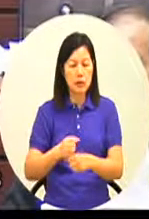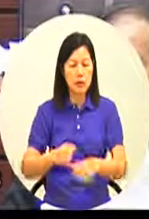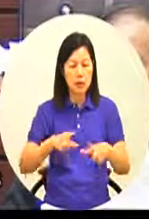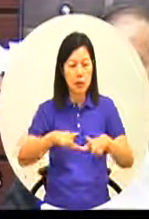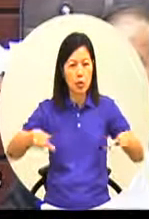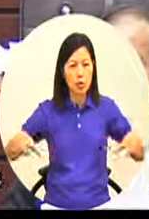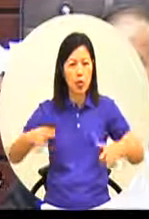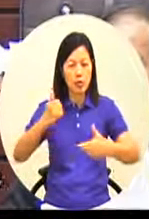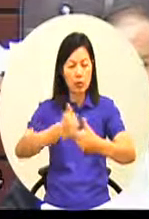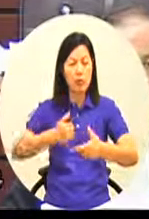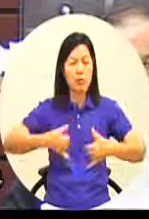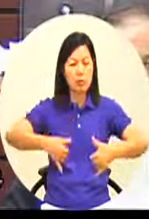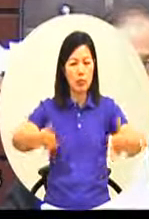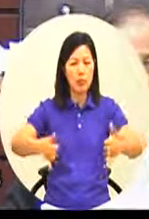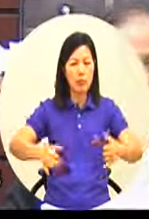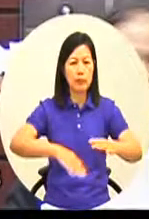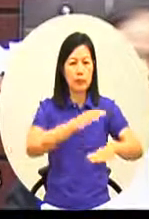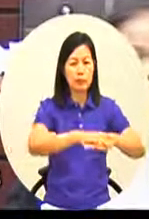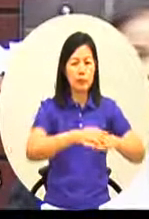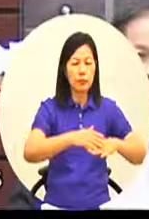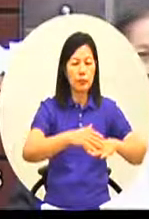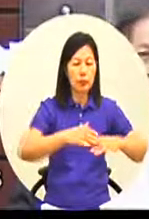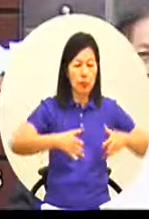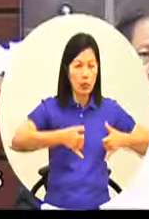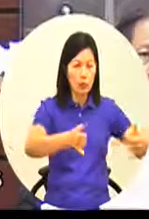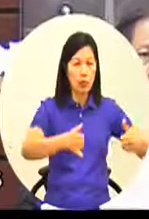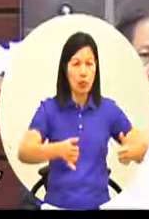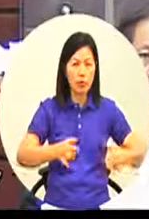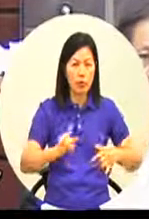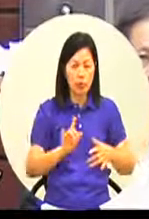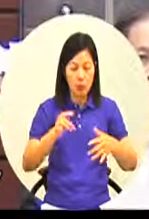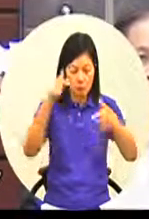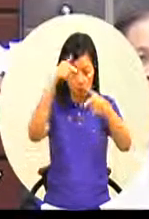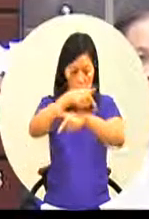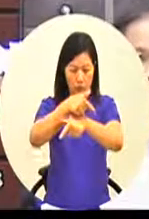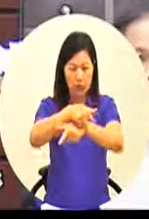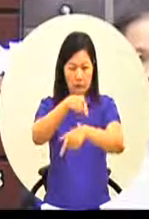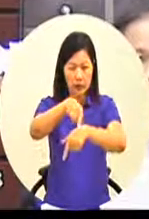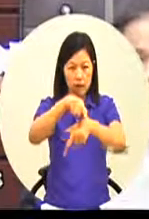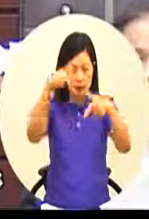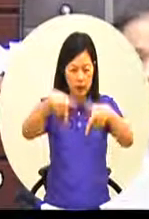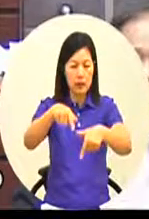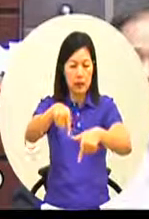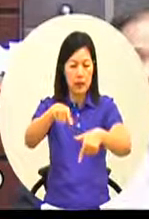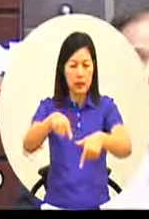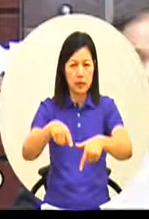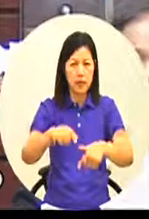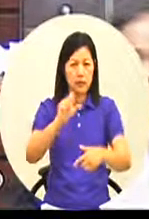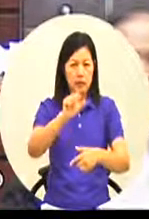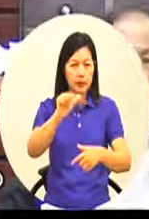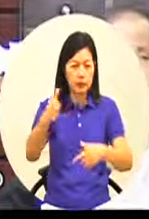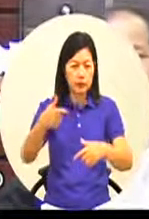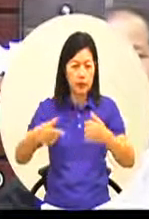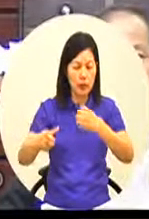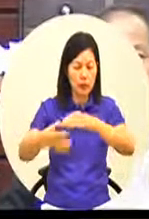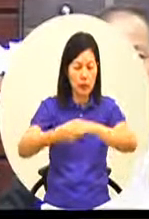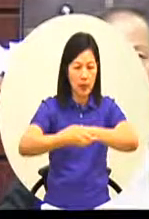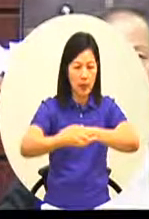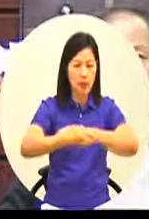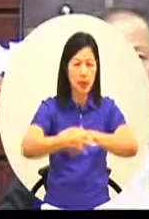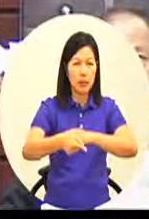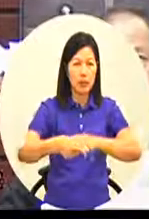建路就是为了成功路往西到55号码头，包括一小段从扩建路往新生